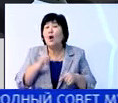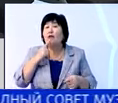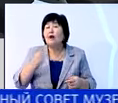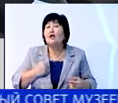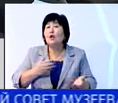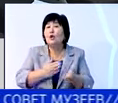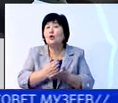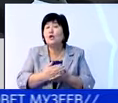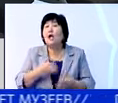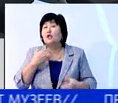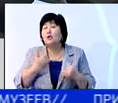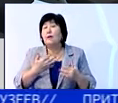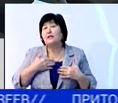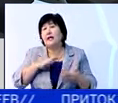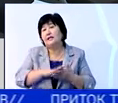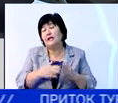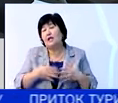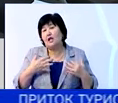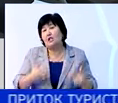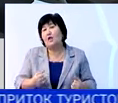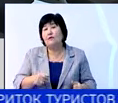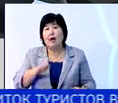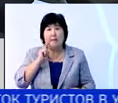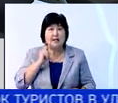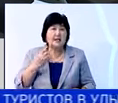военнослужащих тревожит состояние здоровья молодых кызылординцев.